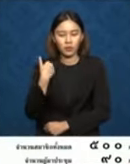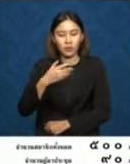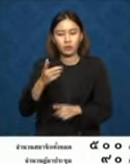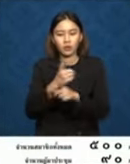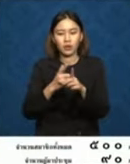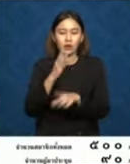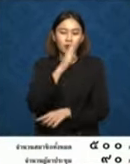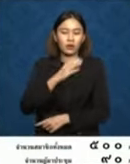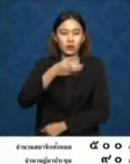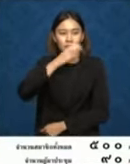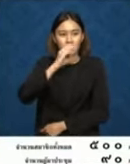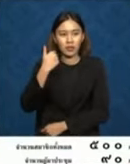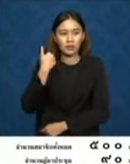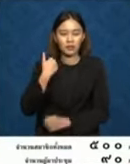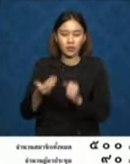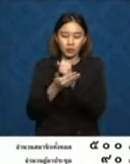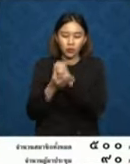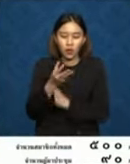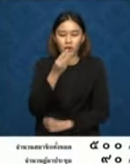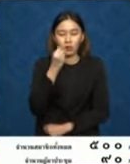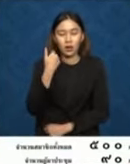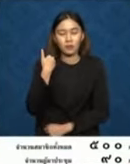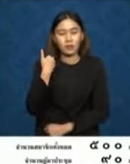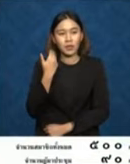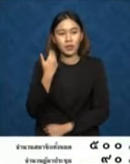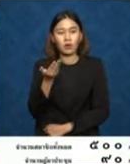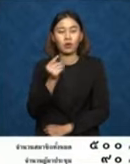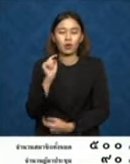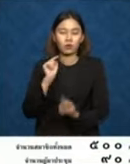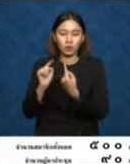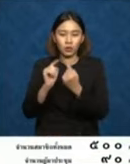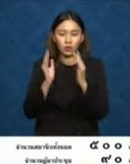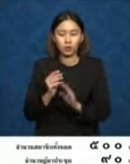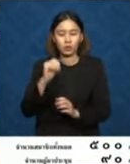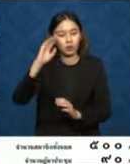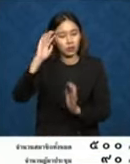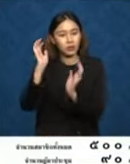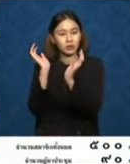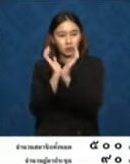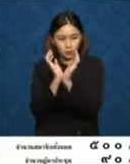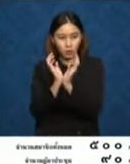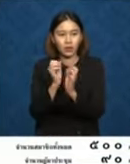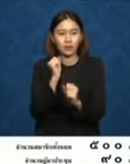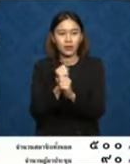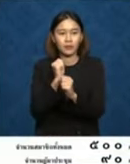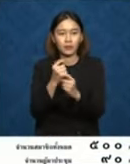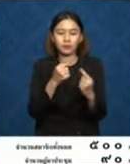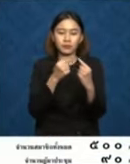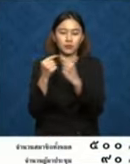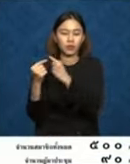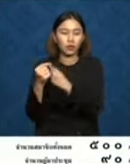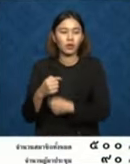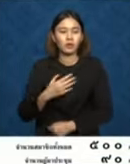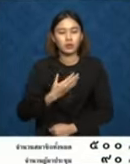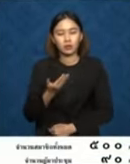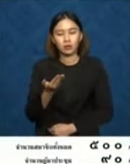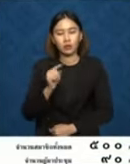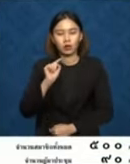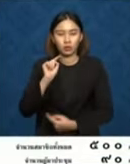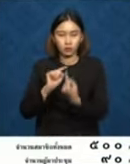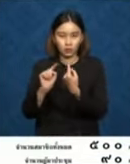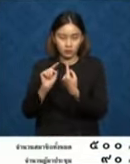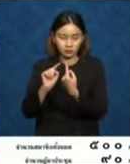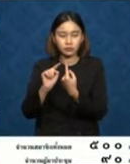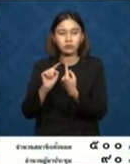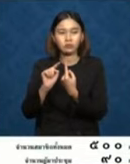แอลกอฮอล์หรือมีสารเสพติดในร่างกายซึ่งขอให้ทางเจ้าหน้าที่ตำรวจนะคะเร่งรัดคดีต่อไปดิฉันขอยืนยันในหลักการ